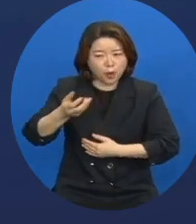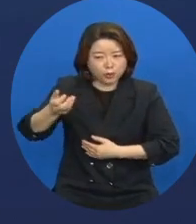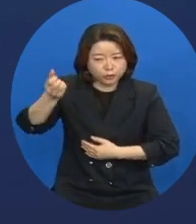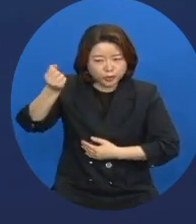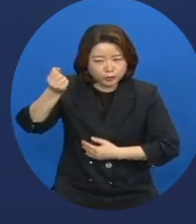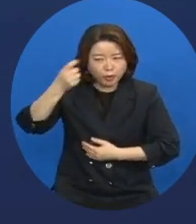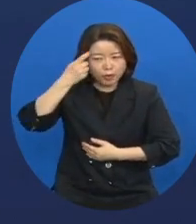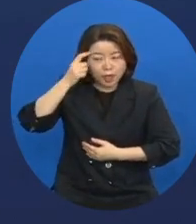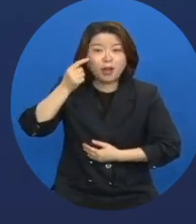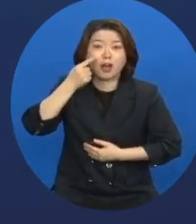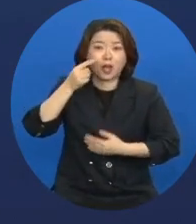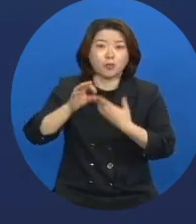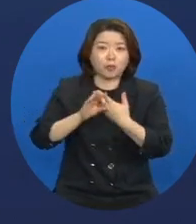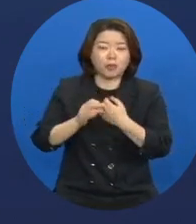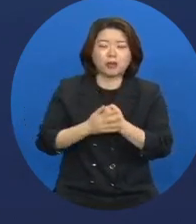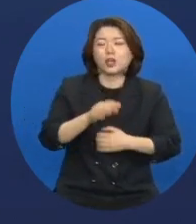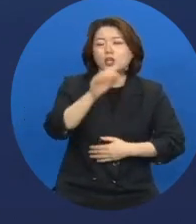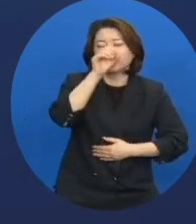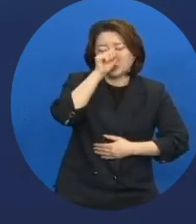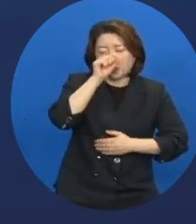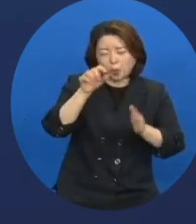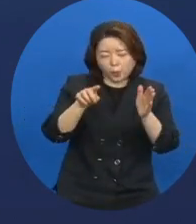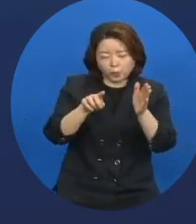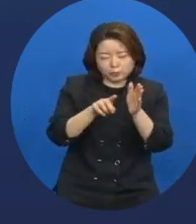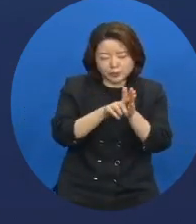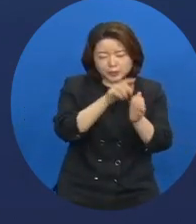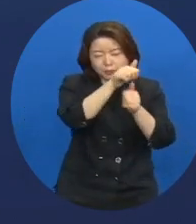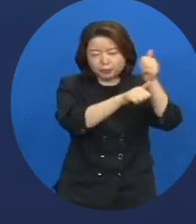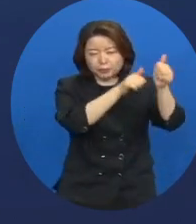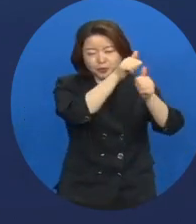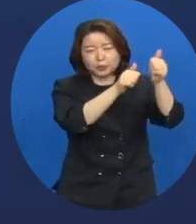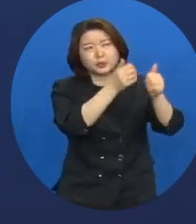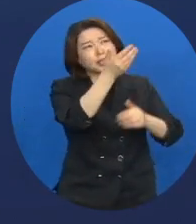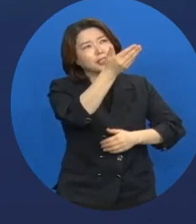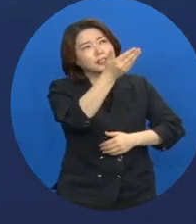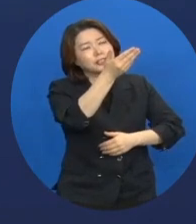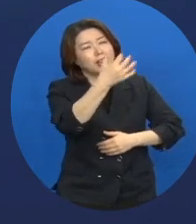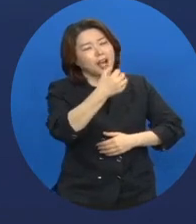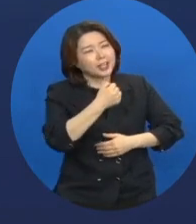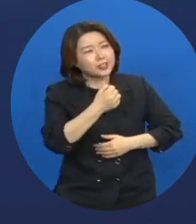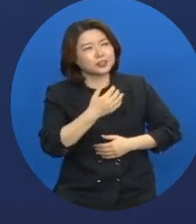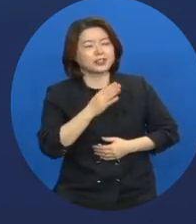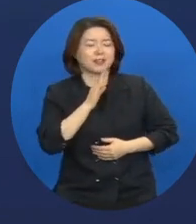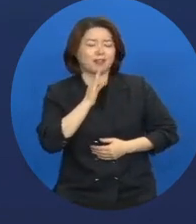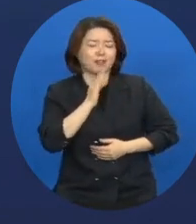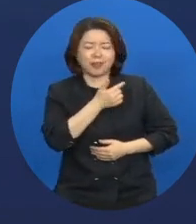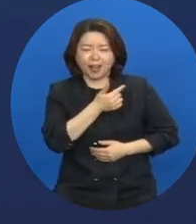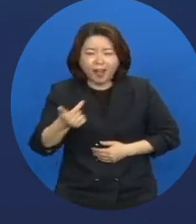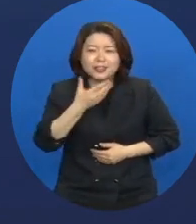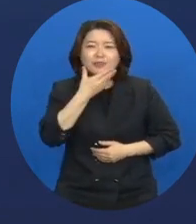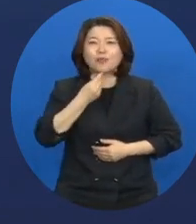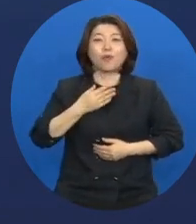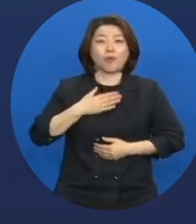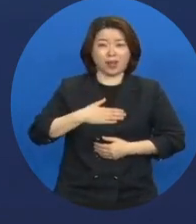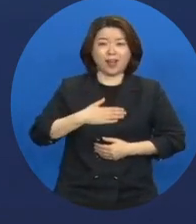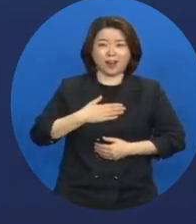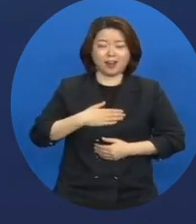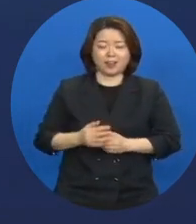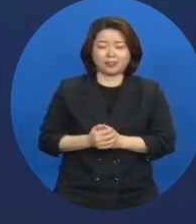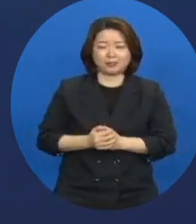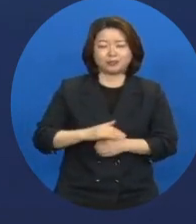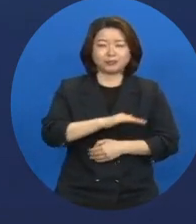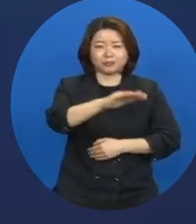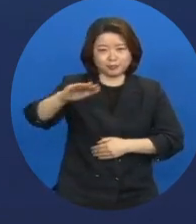생각하면 좋은 믿음의 조상을 가진 것이 얼마나 큰 복인가 하는 것을 알게 됩니다.